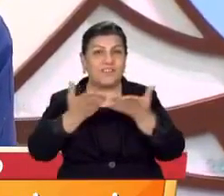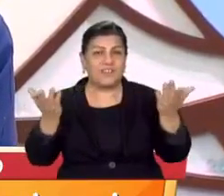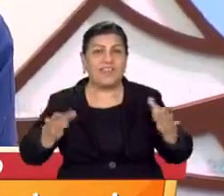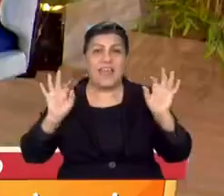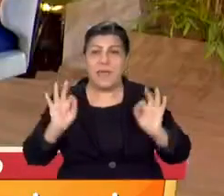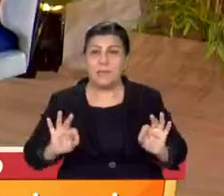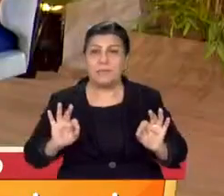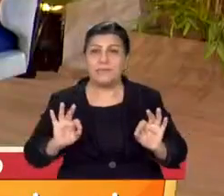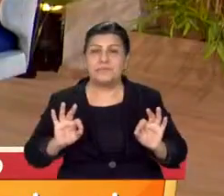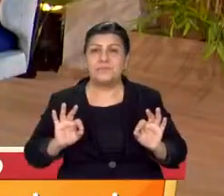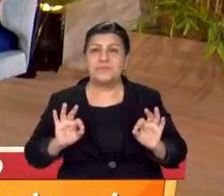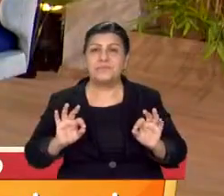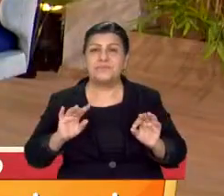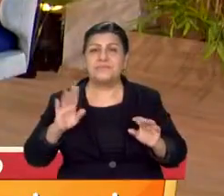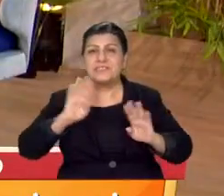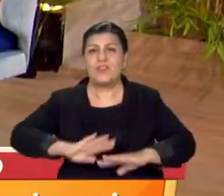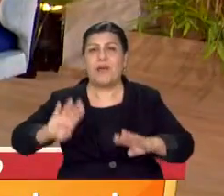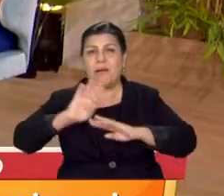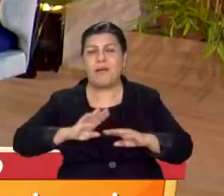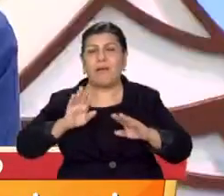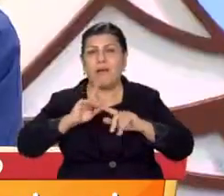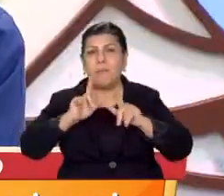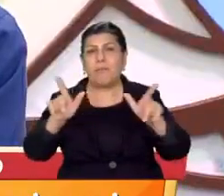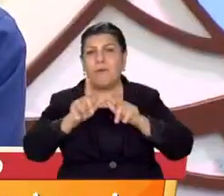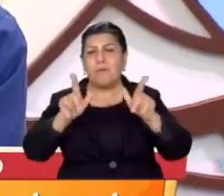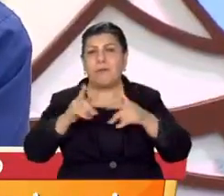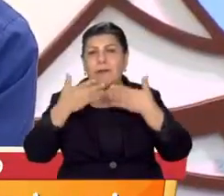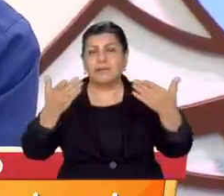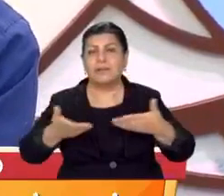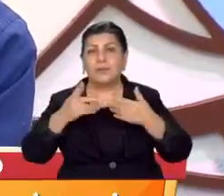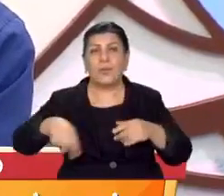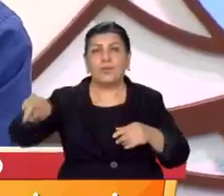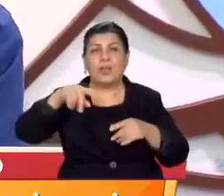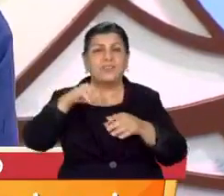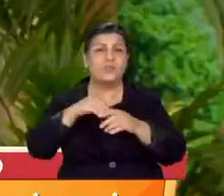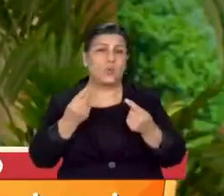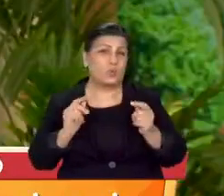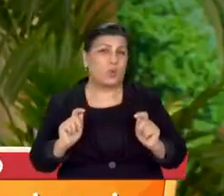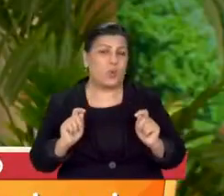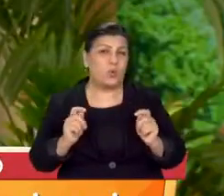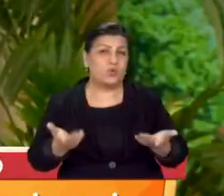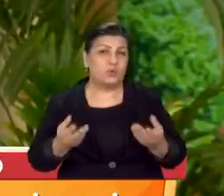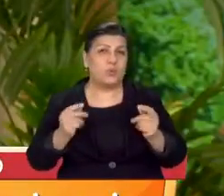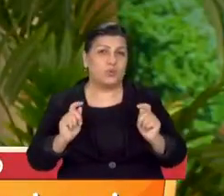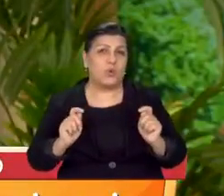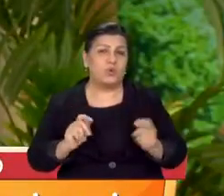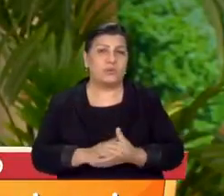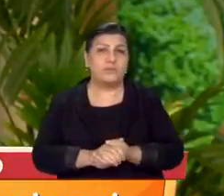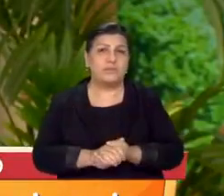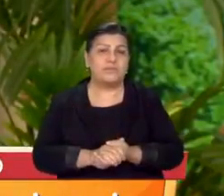Hep terzin işlerini dile Getiriyorlar onlarla için çok zor çok kısa